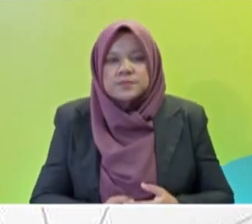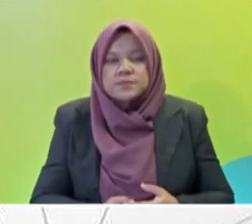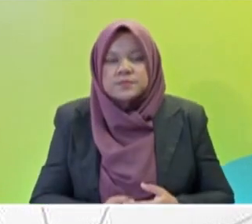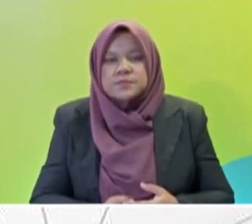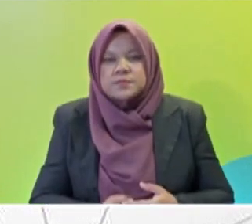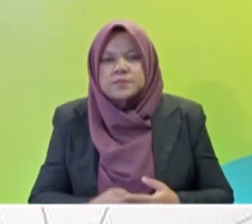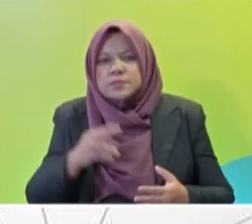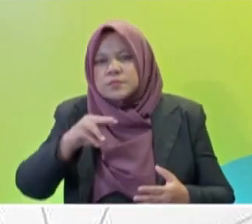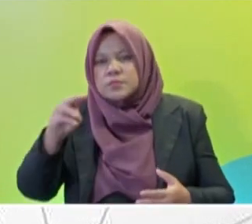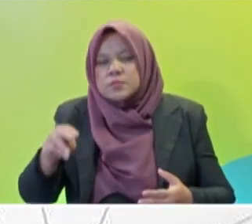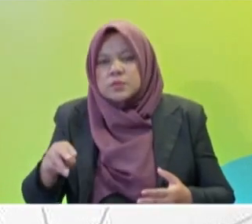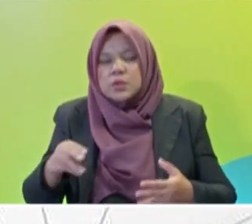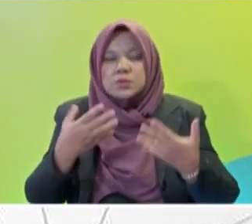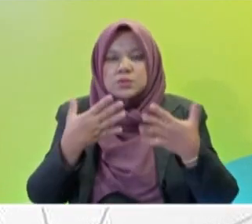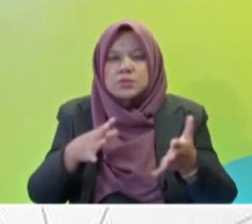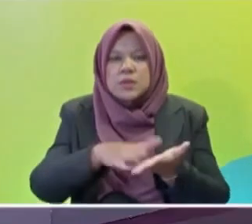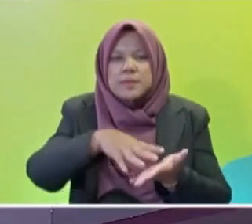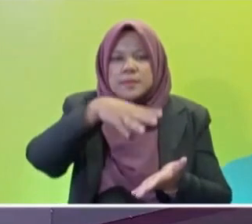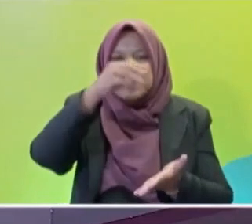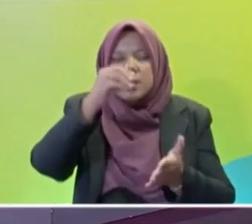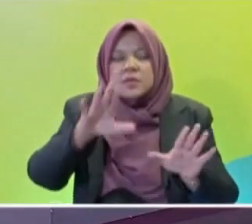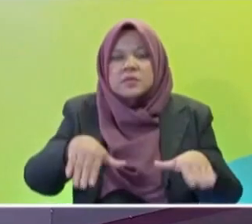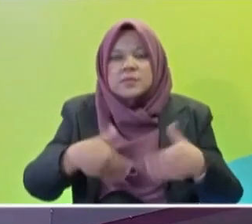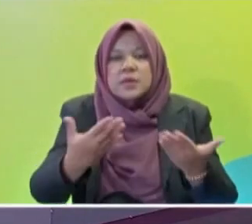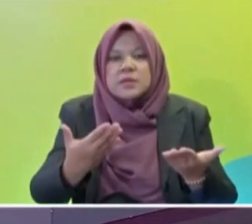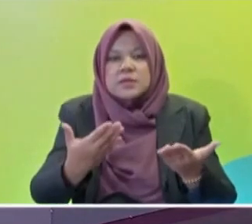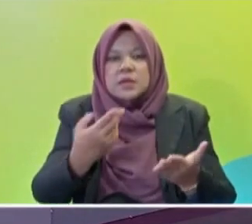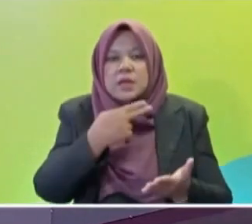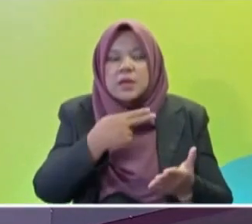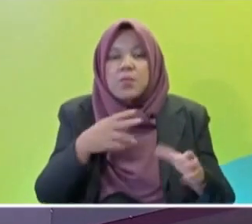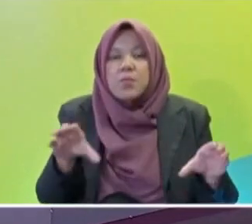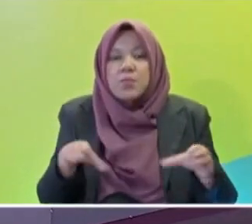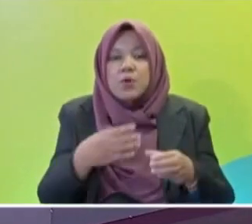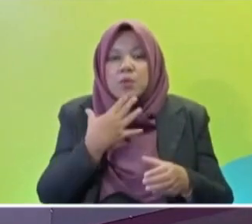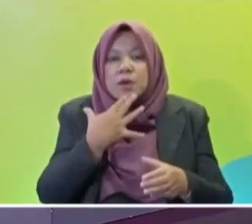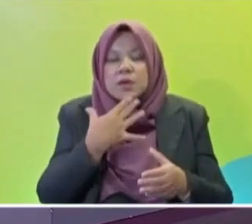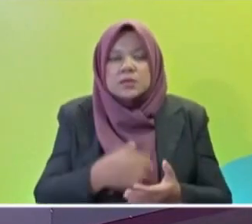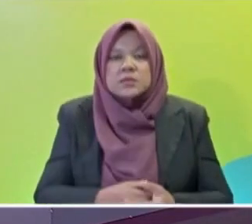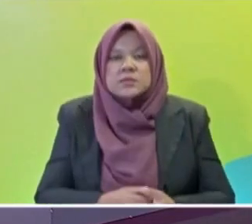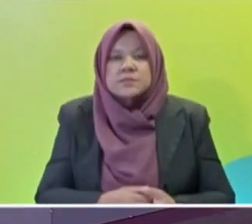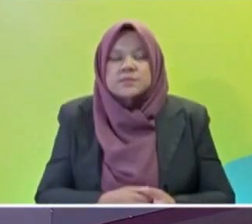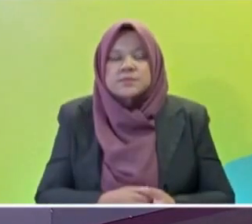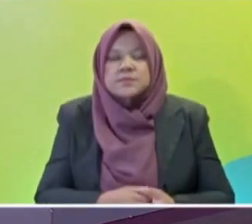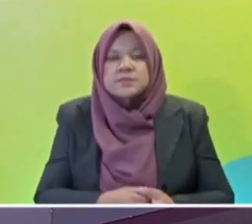murid kita sebenarnya belajar bagaimana menghasilkan semua terminologi